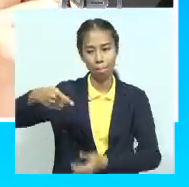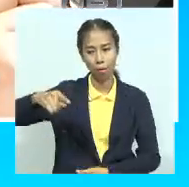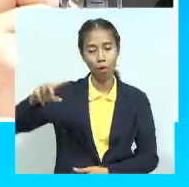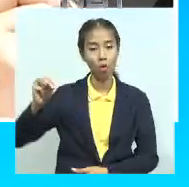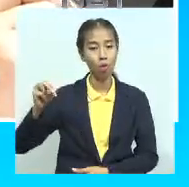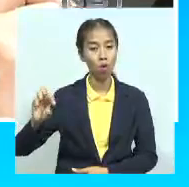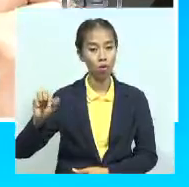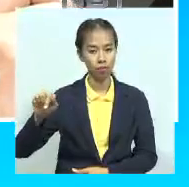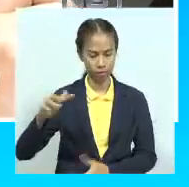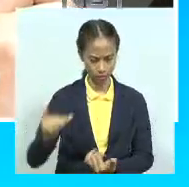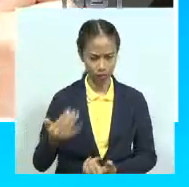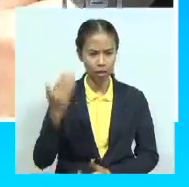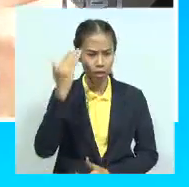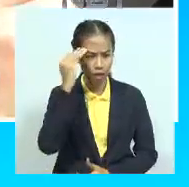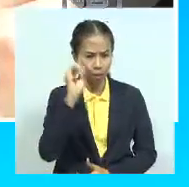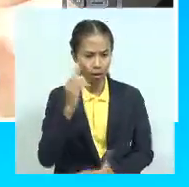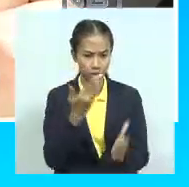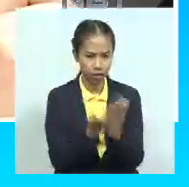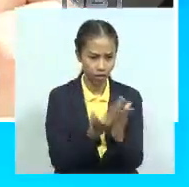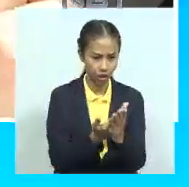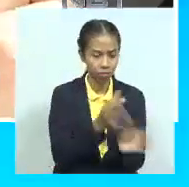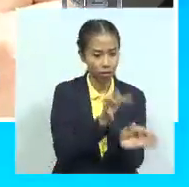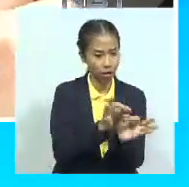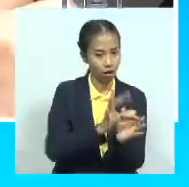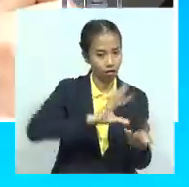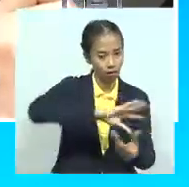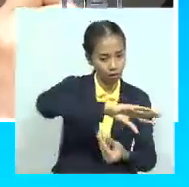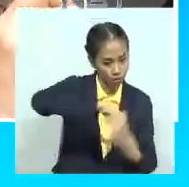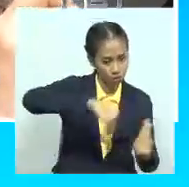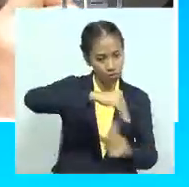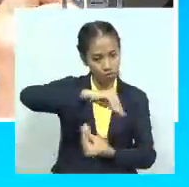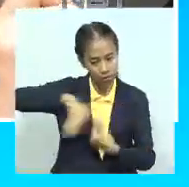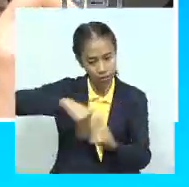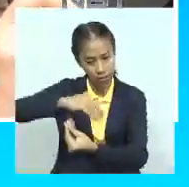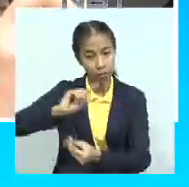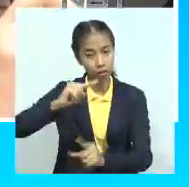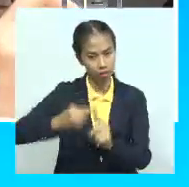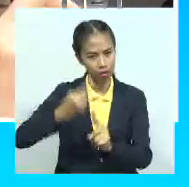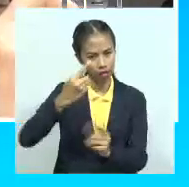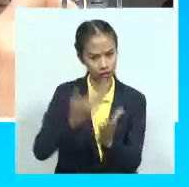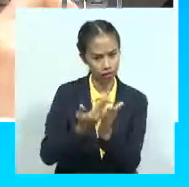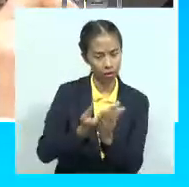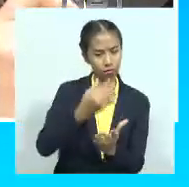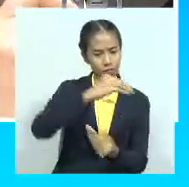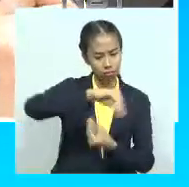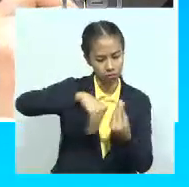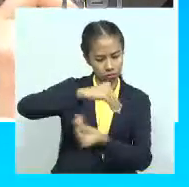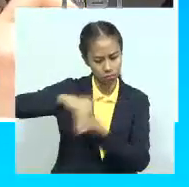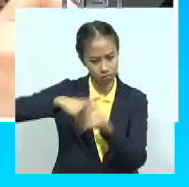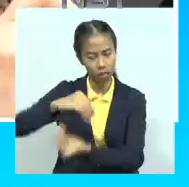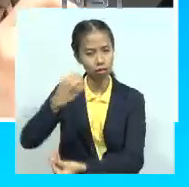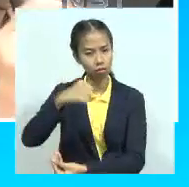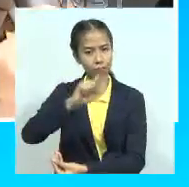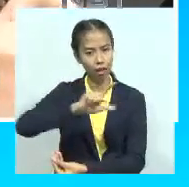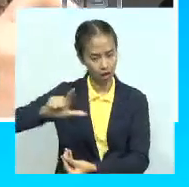การใช้เงินหมุนเวียนในบัญชีไม่ในเดือนนึงเนี่ยไม่ต่ำกว่า10ล้านนะครับแล้วก็มาทำมันตลอดน